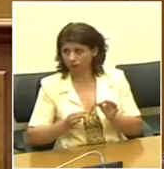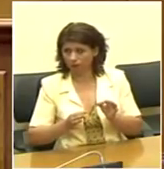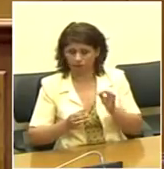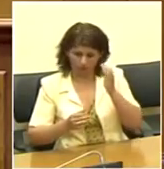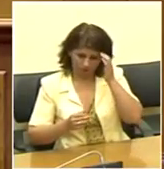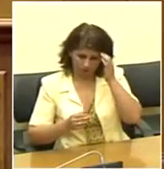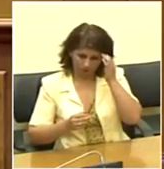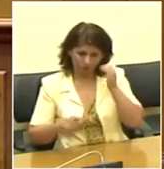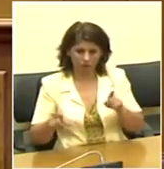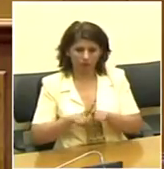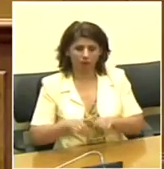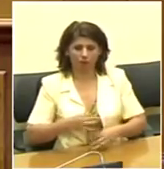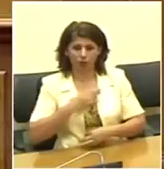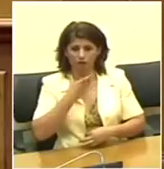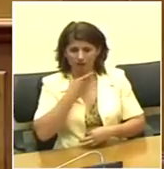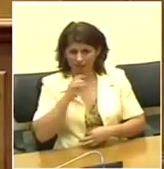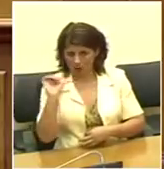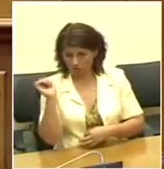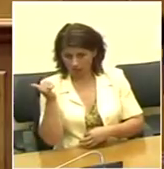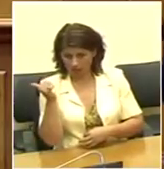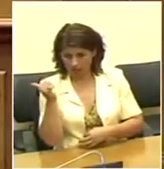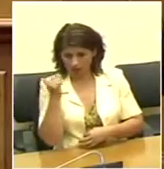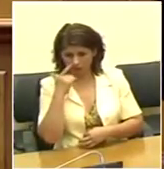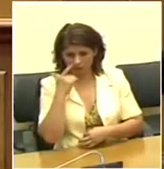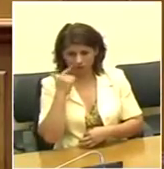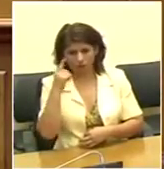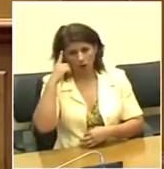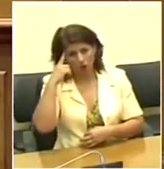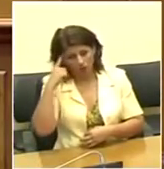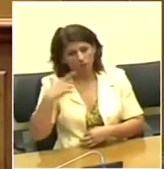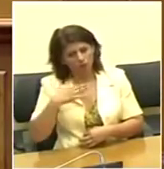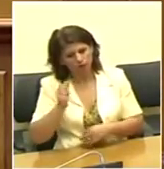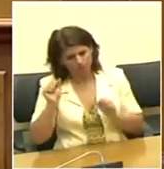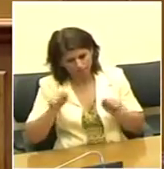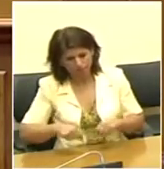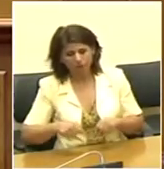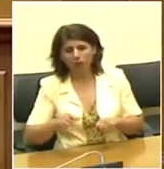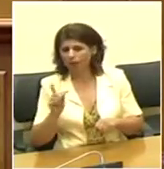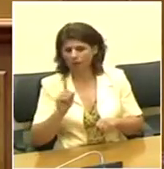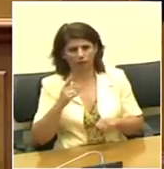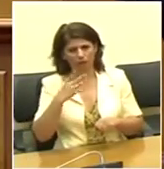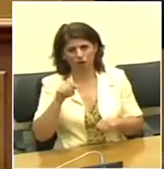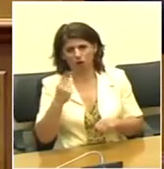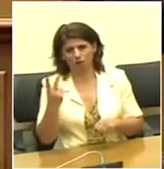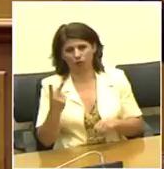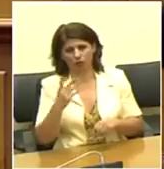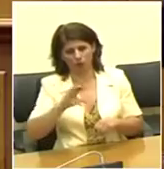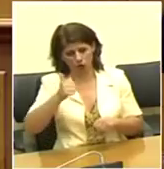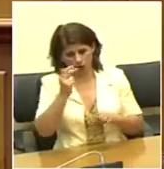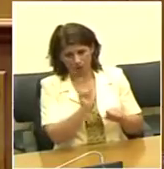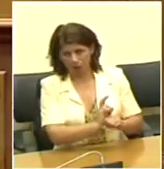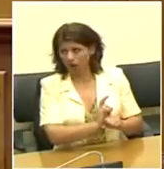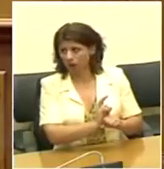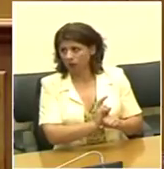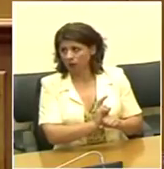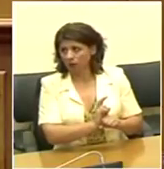το συζητήσαμε μαζί με τον κύριο Βενιζέλο εχθές. Νομίζω τον έπεισα, γιατί δεν θα είναι 5,2 το πρωτογενές πλεόνασμα.